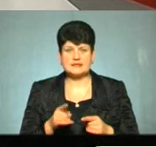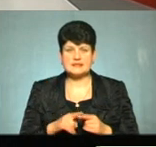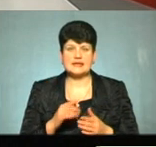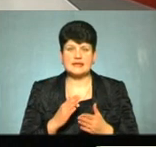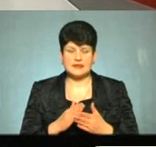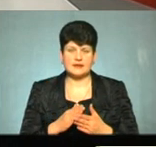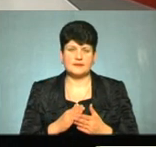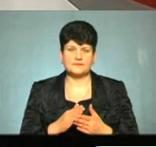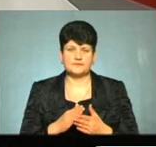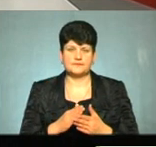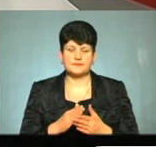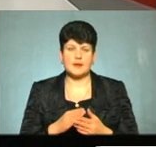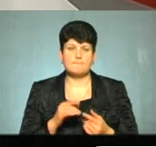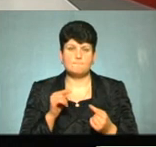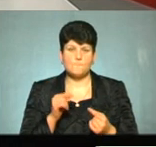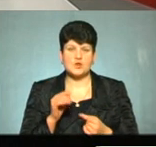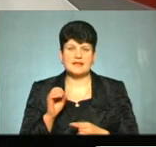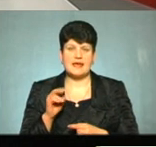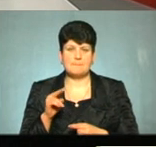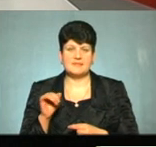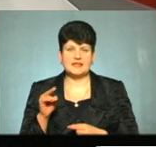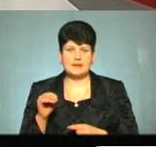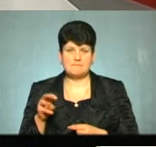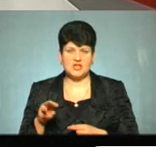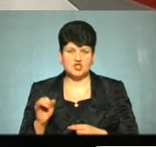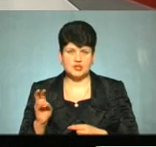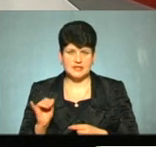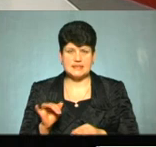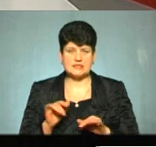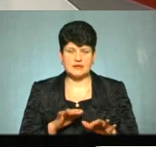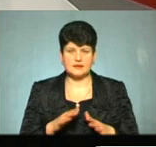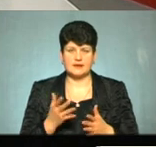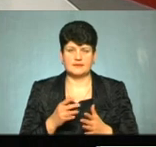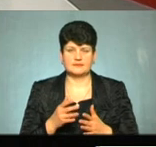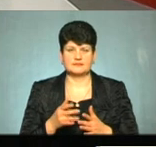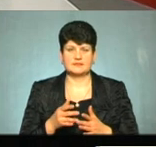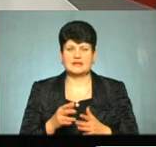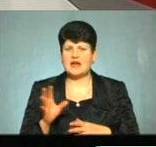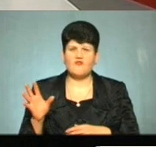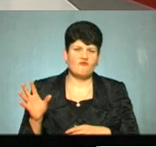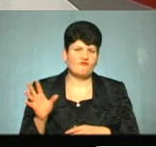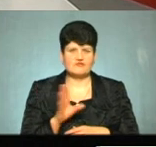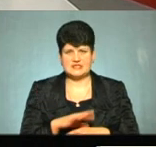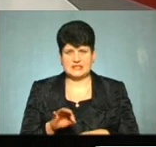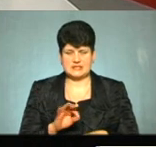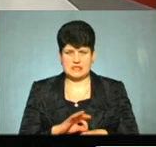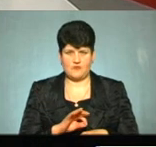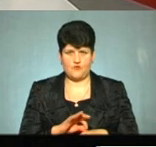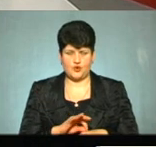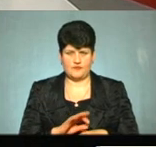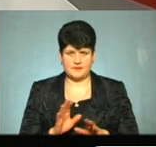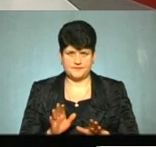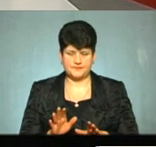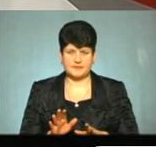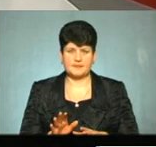в першу чергу це є звичайні протиепідемічні заходи, які характерні для всіх захворювань,